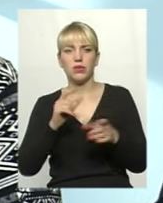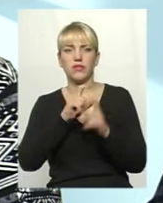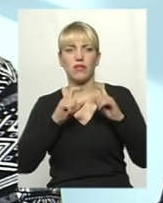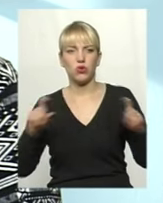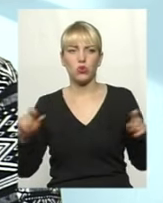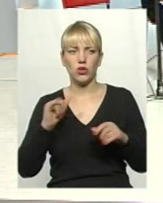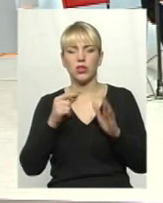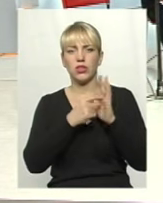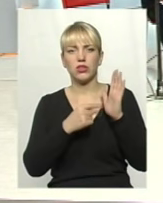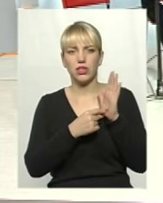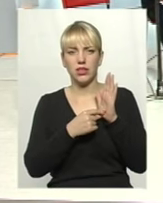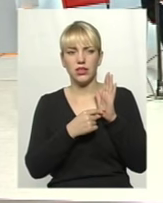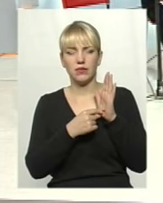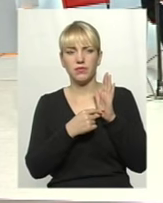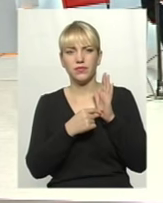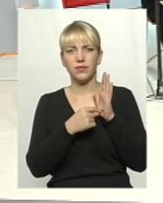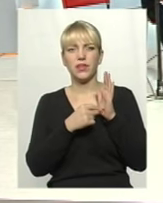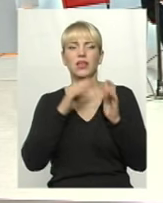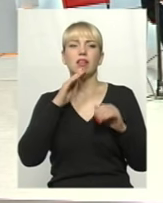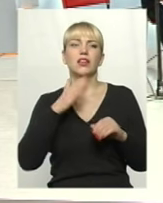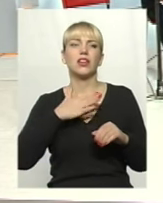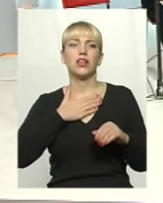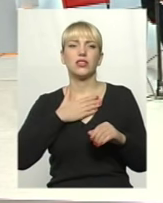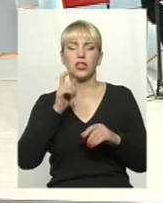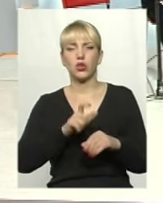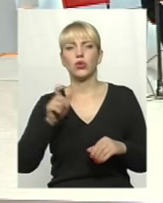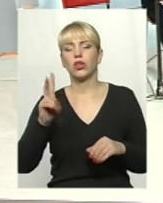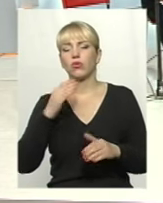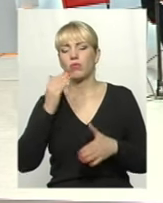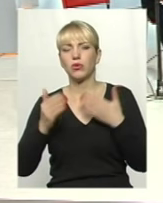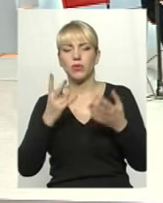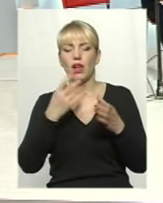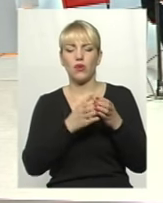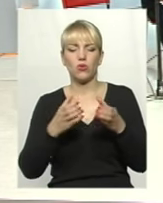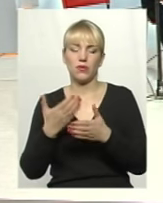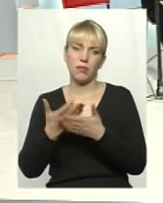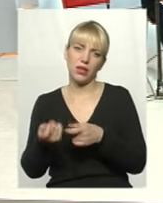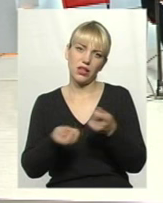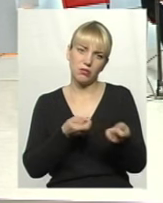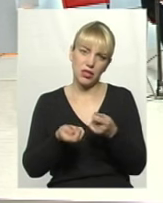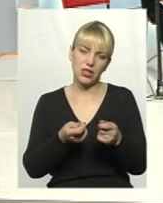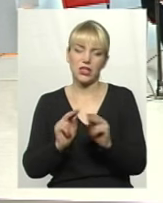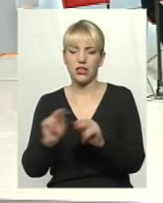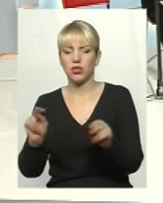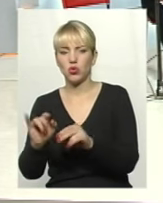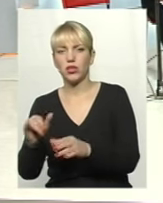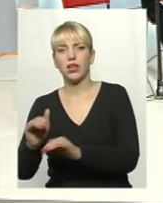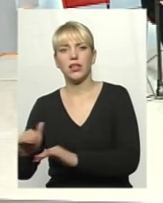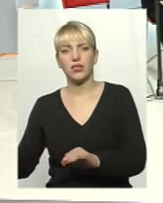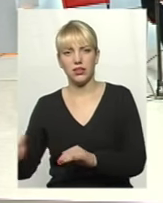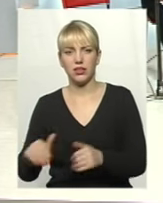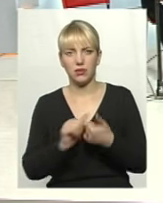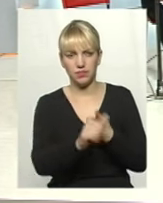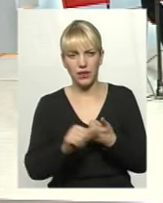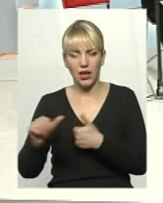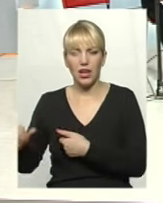але розділити наших людей, яких ми опитуємо, на групи, скажімо, адміністрація, вчителі і діти, і